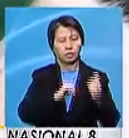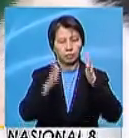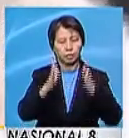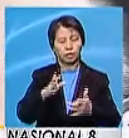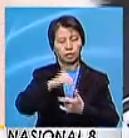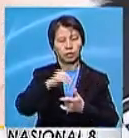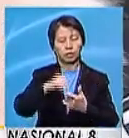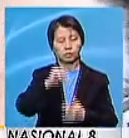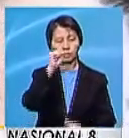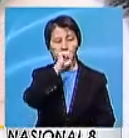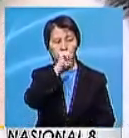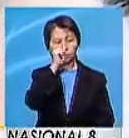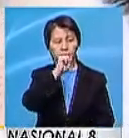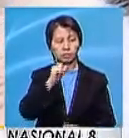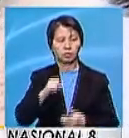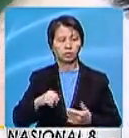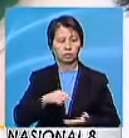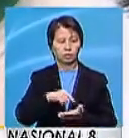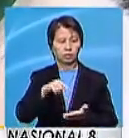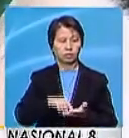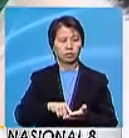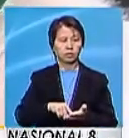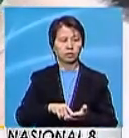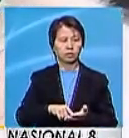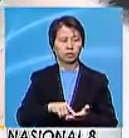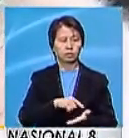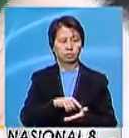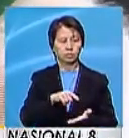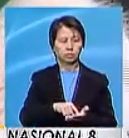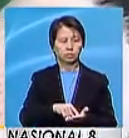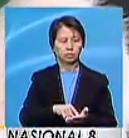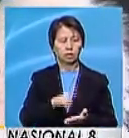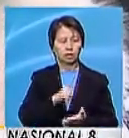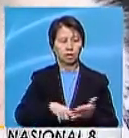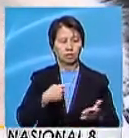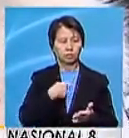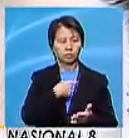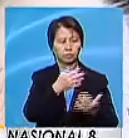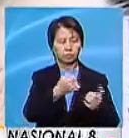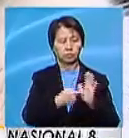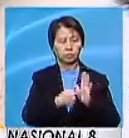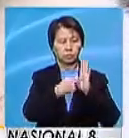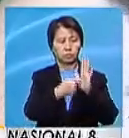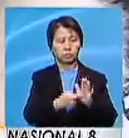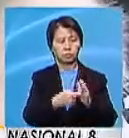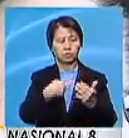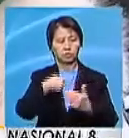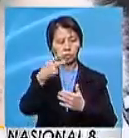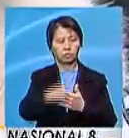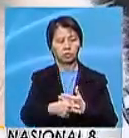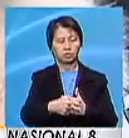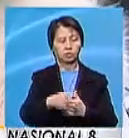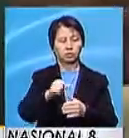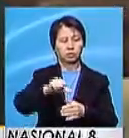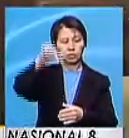penyanyi kan. So ini adalah antara yang apa yang kita nak ketengahkan dalam program Teh Tarik Cipta